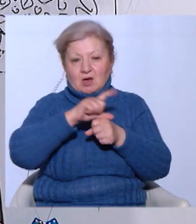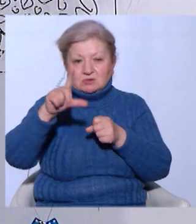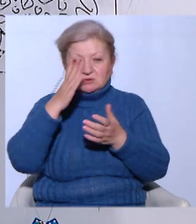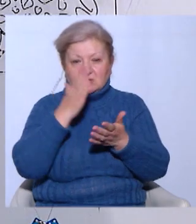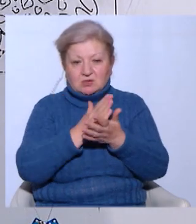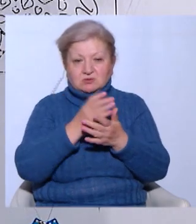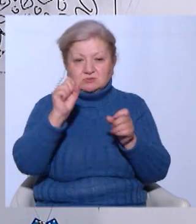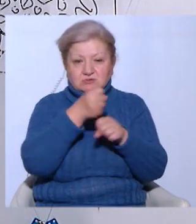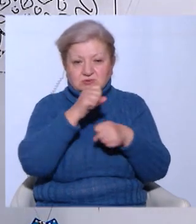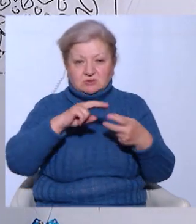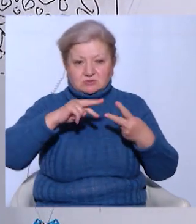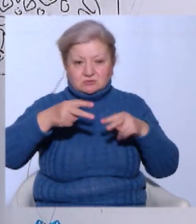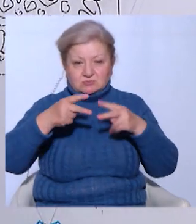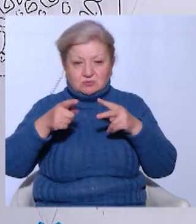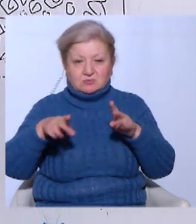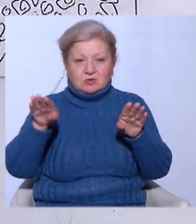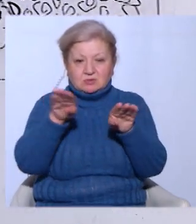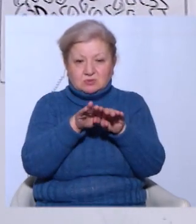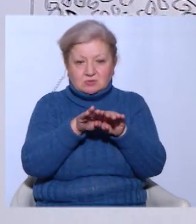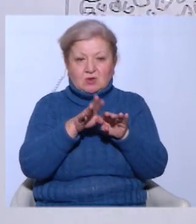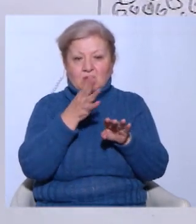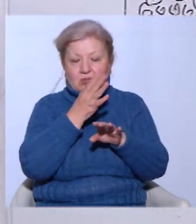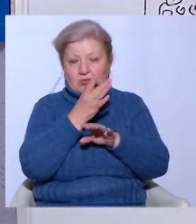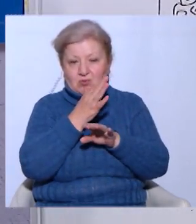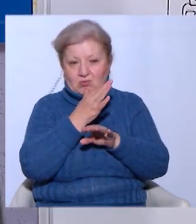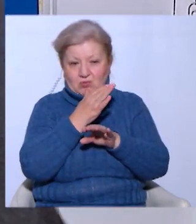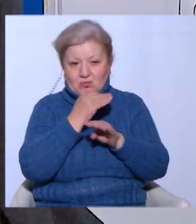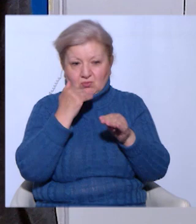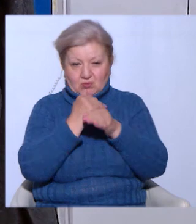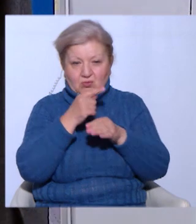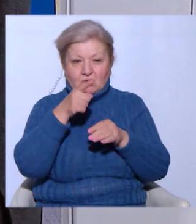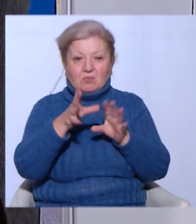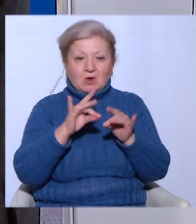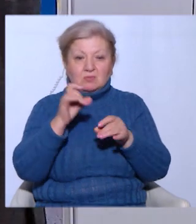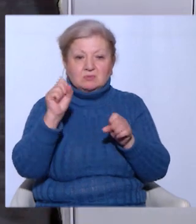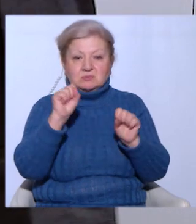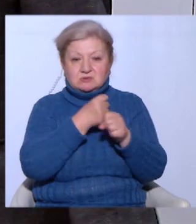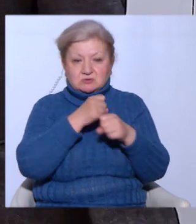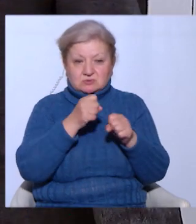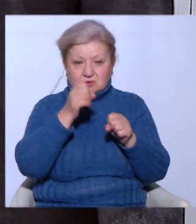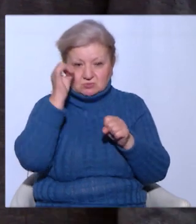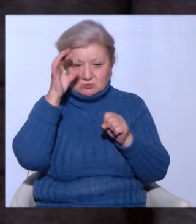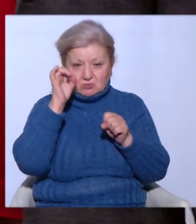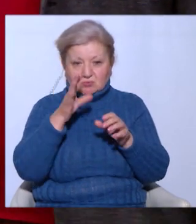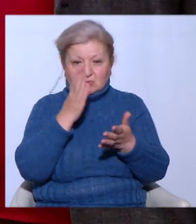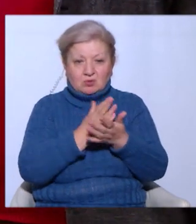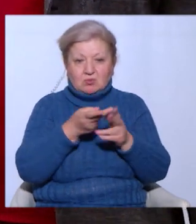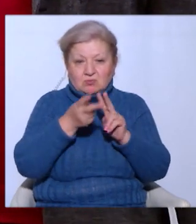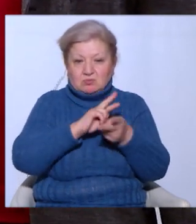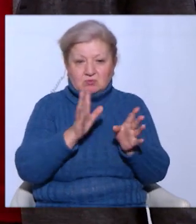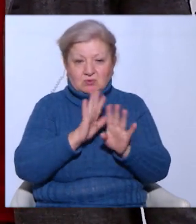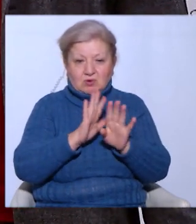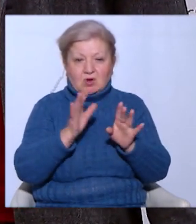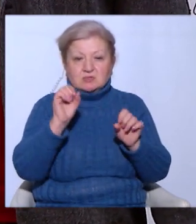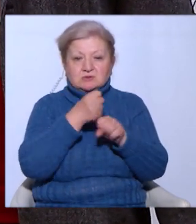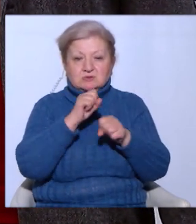ცვლილება შეფარდებული დროსთან, ხო? აი ეს ამ შემთხვევაში, მაგრამ სიჩქარე მოდული არ შეცვლა, სიჩქარემ შეცვალა